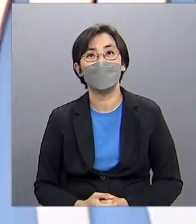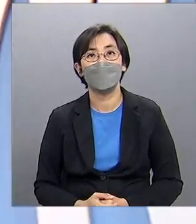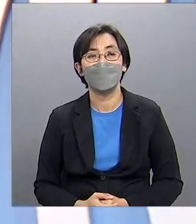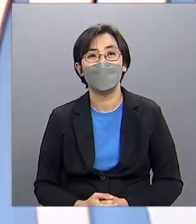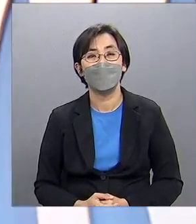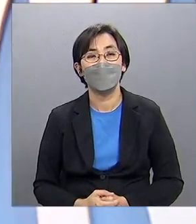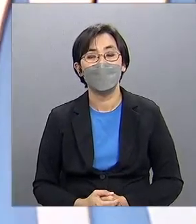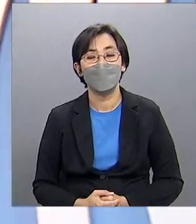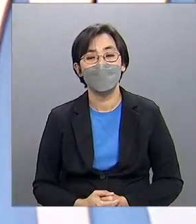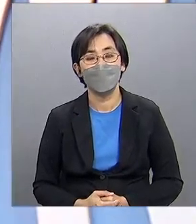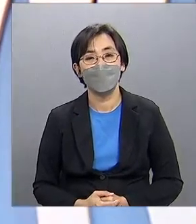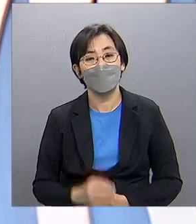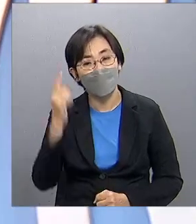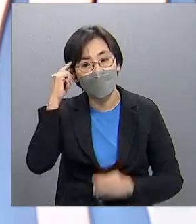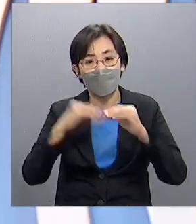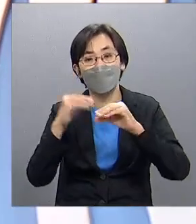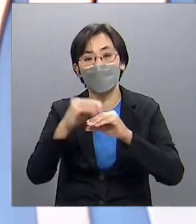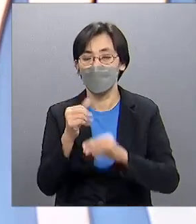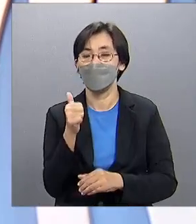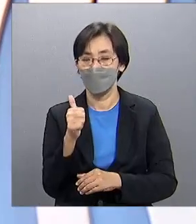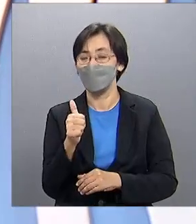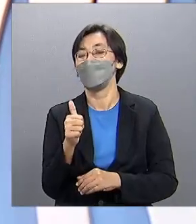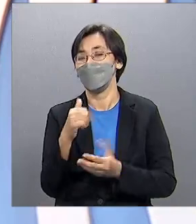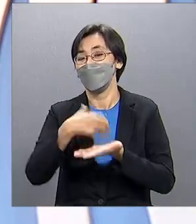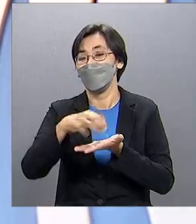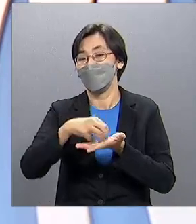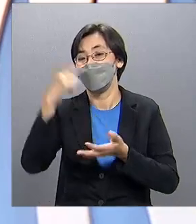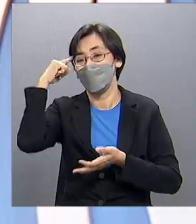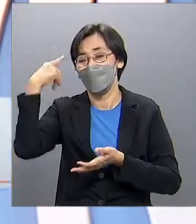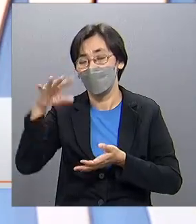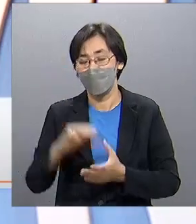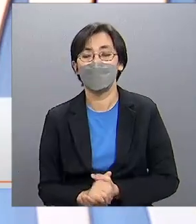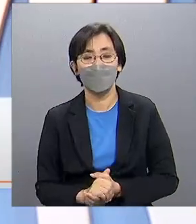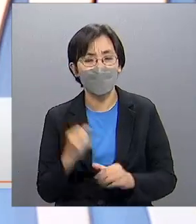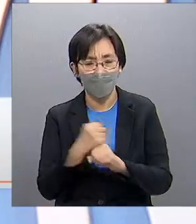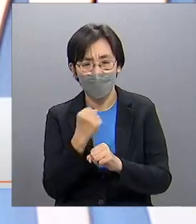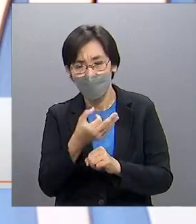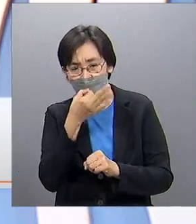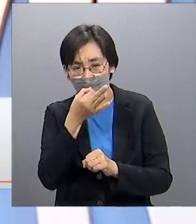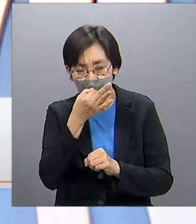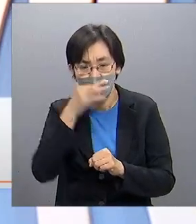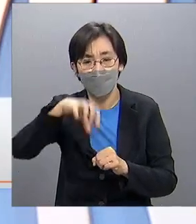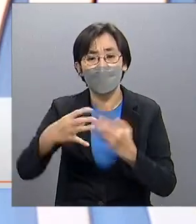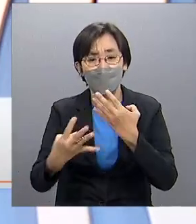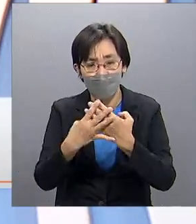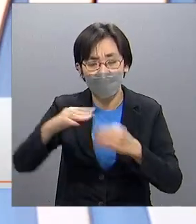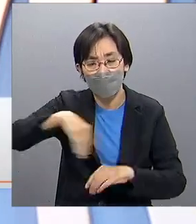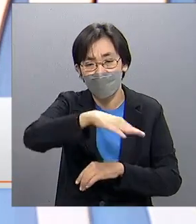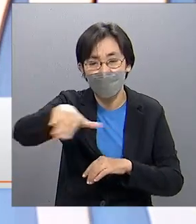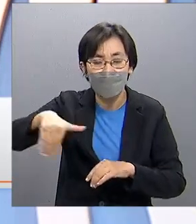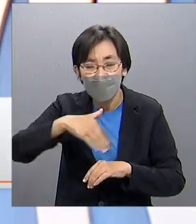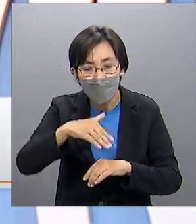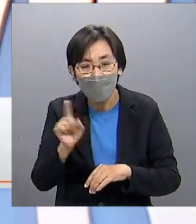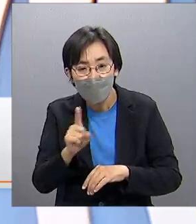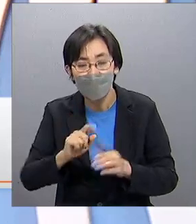เราได้รู้จักกับโครงการดีๆนี้ไปแล้วนะคะคุณผู้ชมแต่ต้องบอกว่าการฝึกทักษะอาชีพในโครงการนี้ไม่ได้มีแต่การทำพวงกุญแจเ